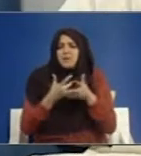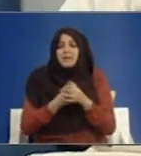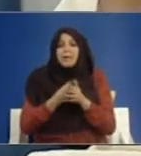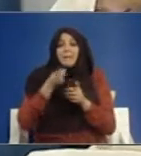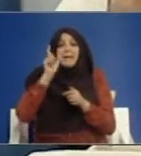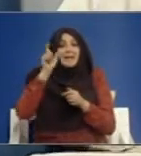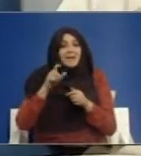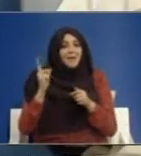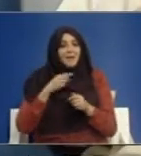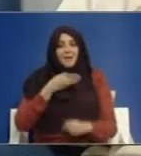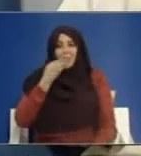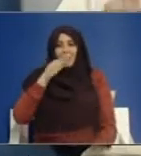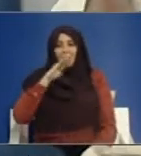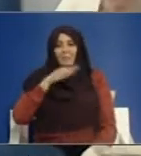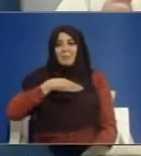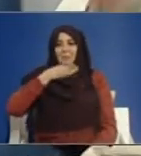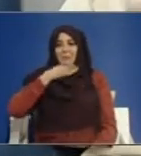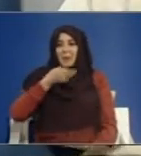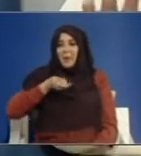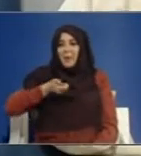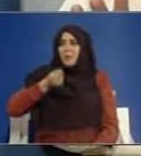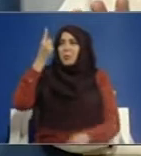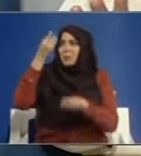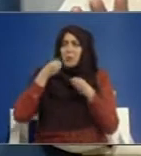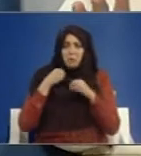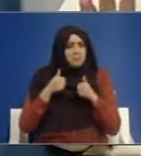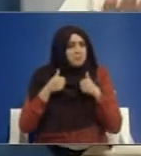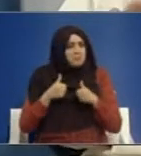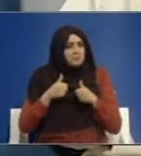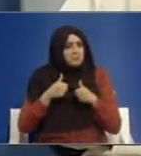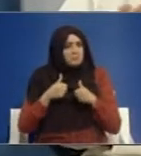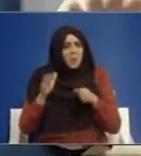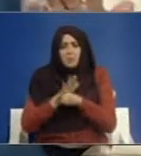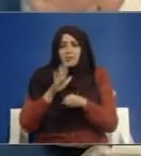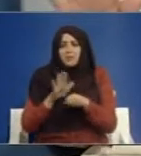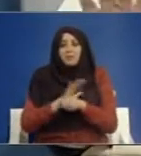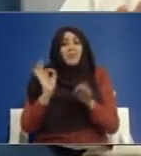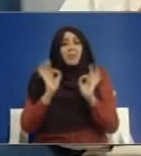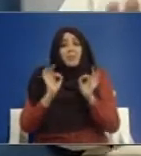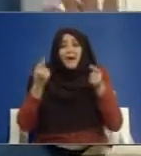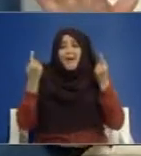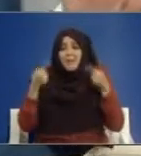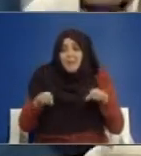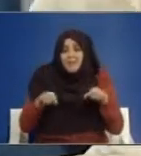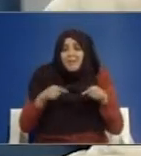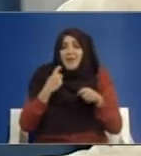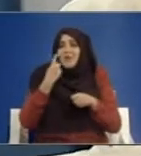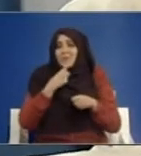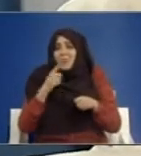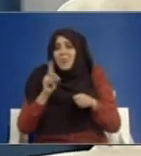القانوع الراضي بما قسم الله له، لا عداء ولا كراهية ولا